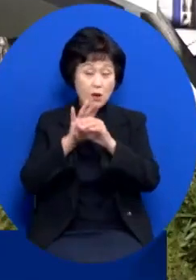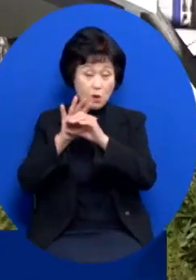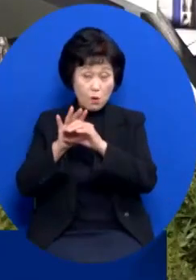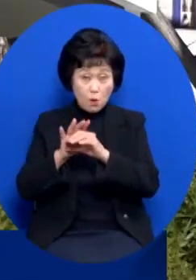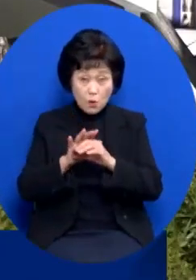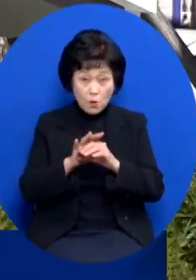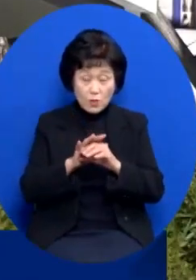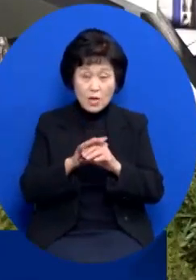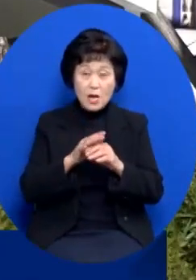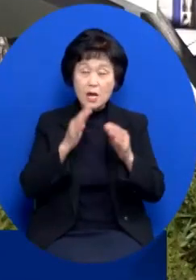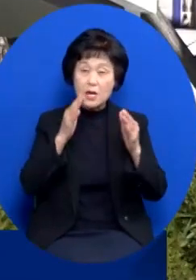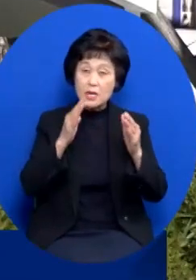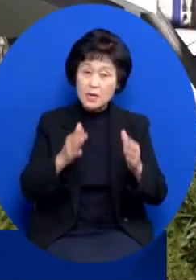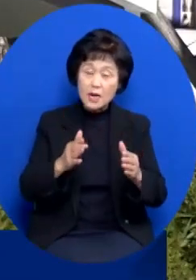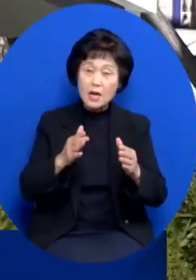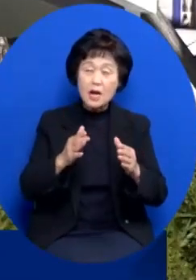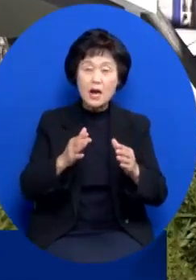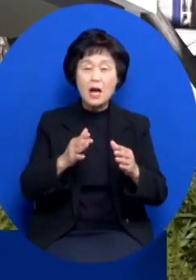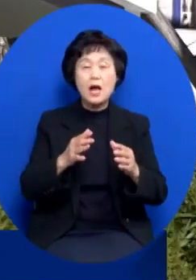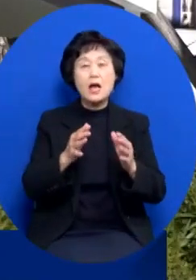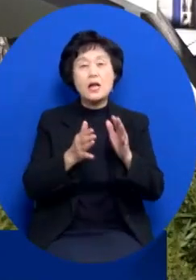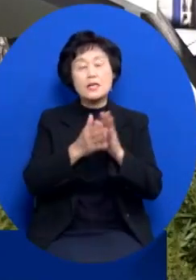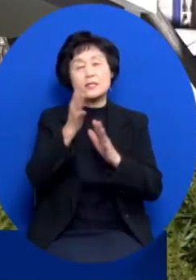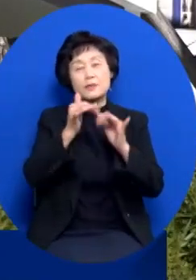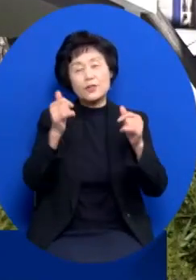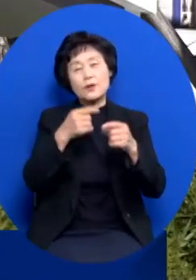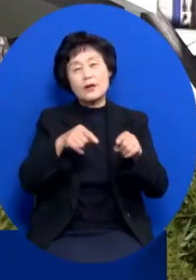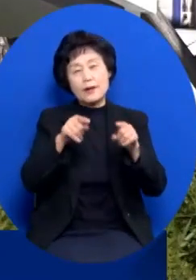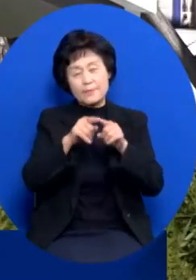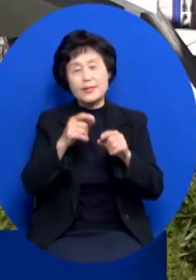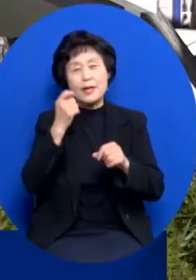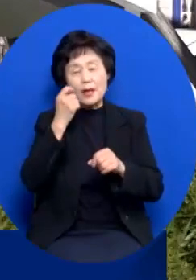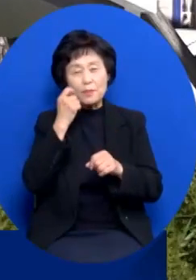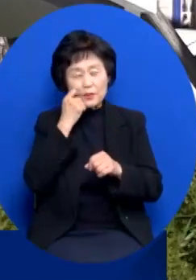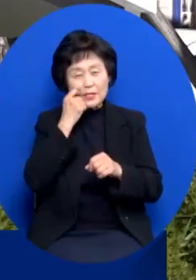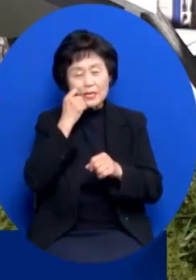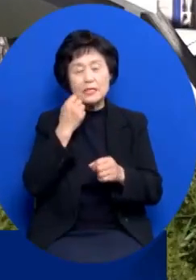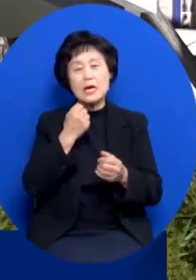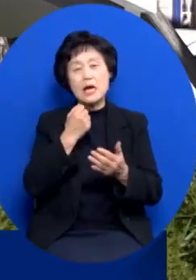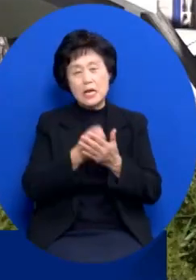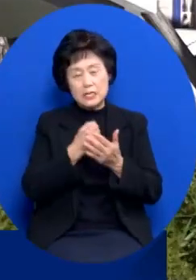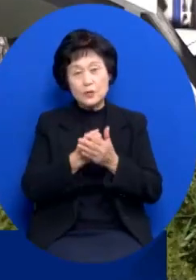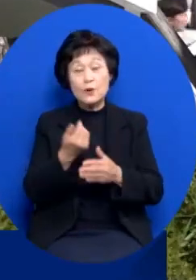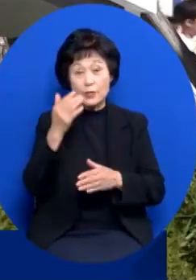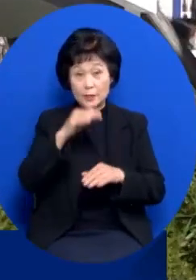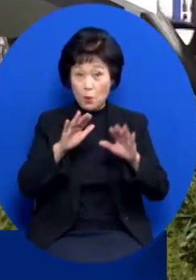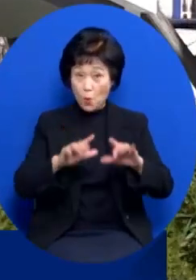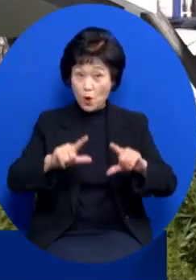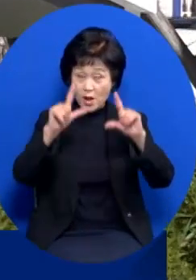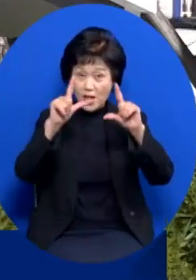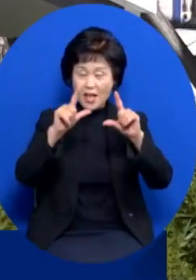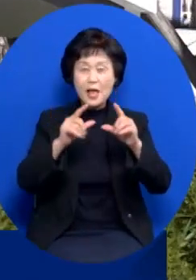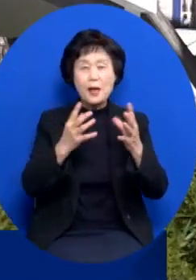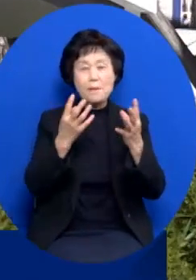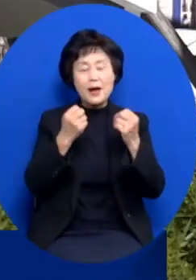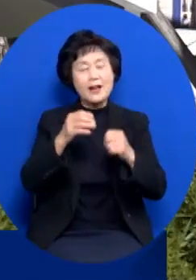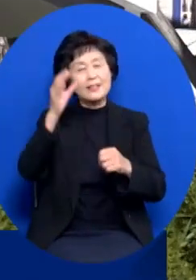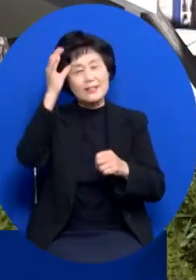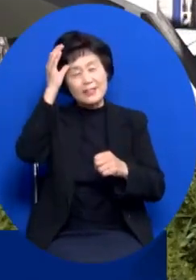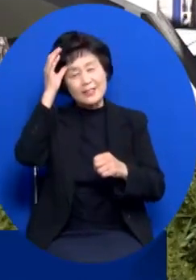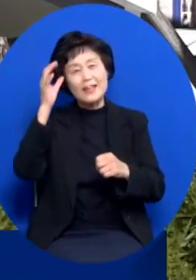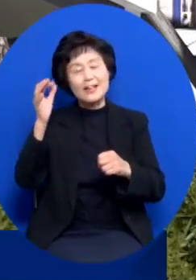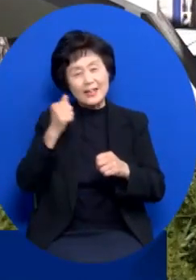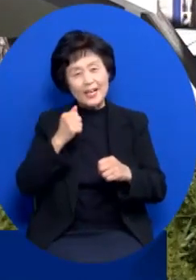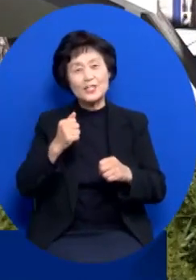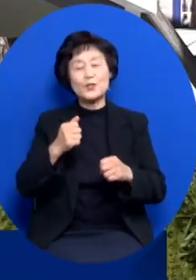못해서 많은 아쉬움이 있었는데 올해 같은 경우에는 드디어 이제 시민들과 함께 할 수 있어서 좀 많이 기대가 되고 좀 즐거운 것